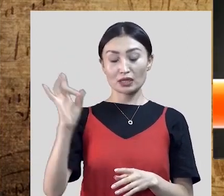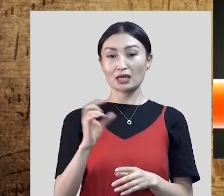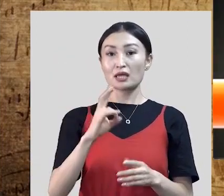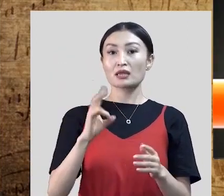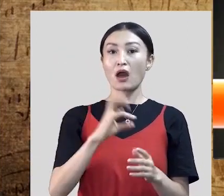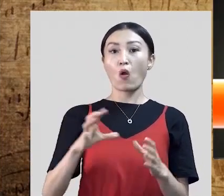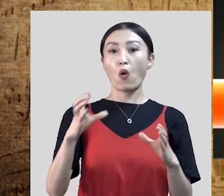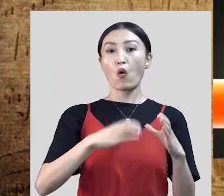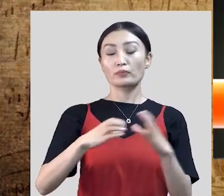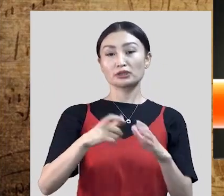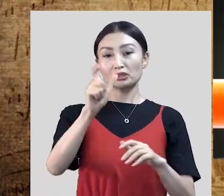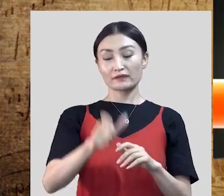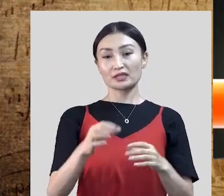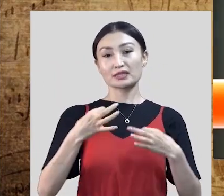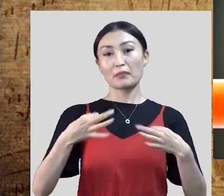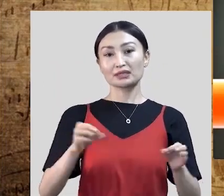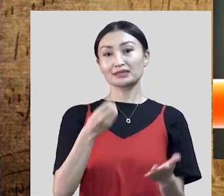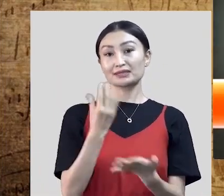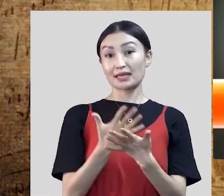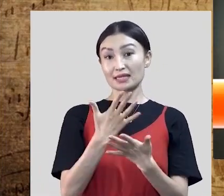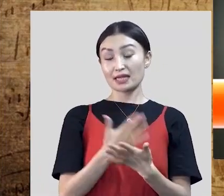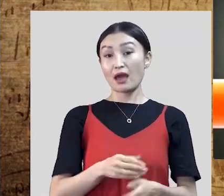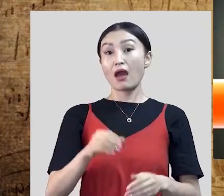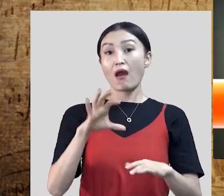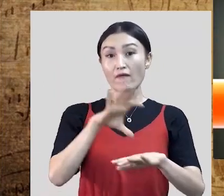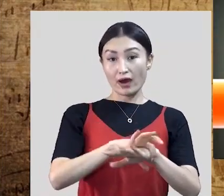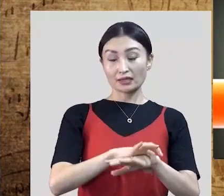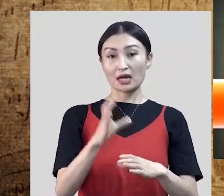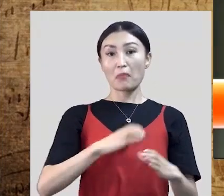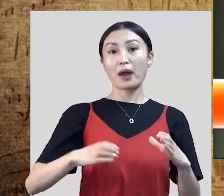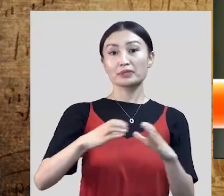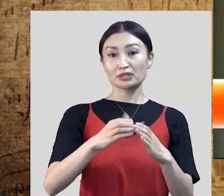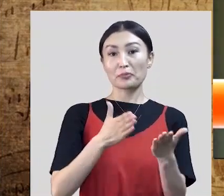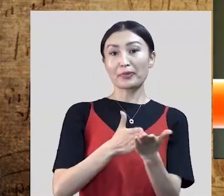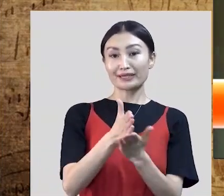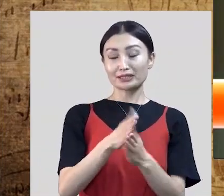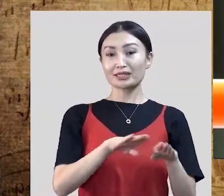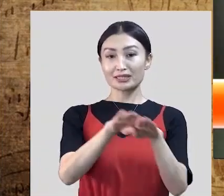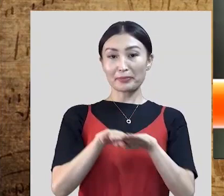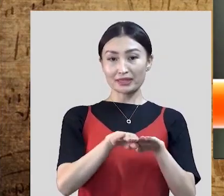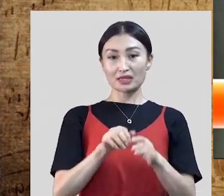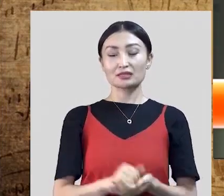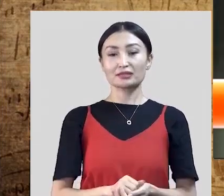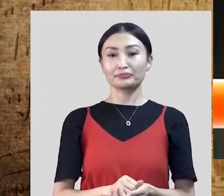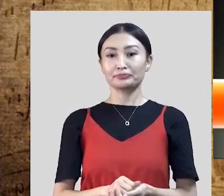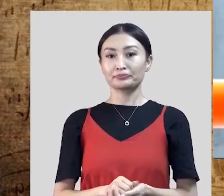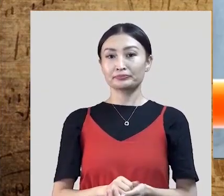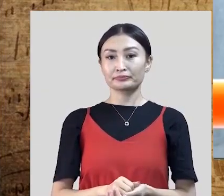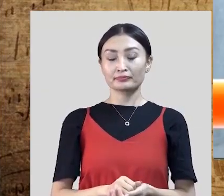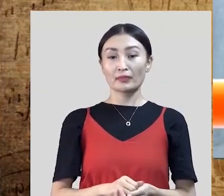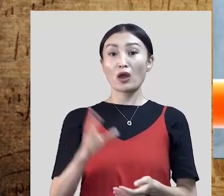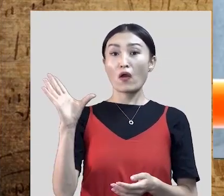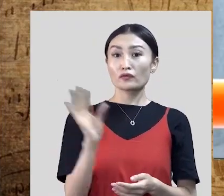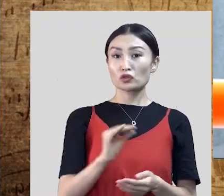на общечеловеческих демократических ценностях, стала фактором общественно-политической стабилизации.